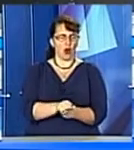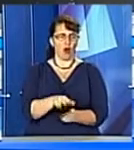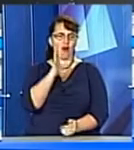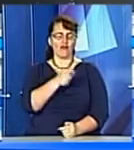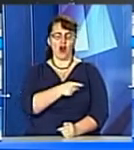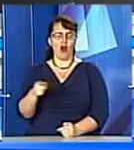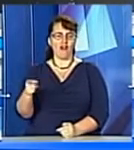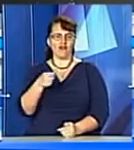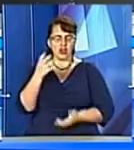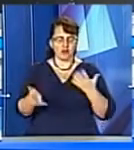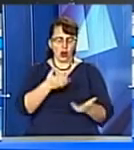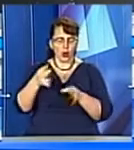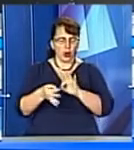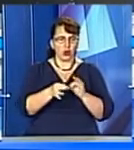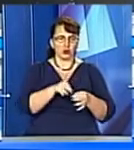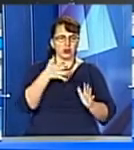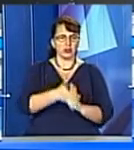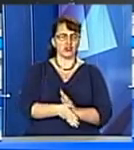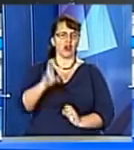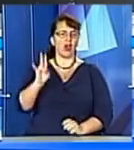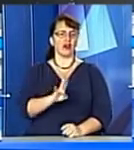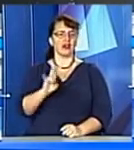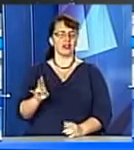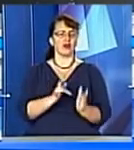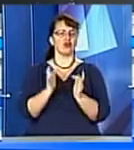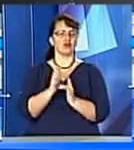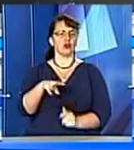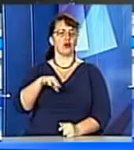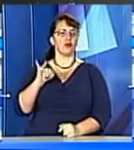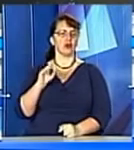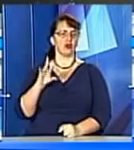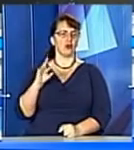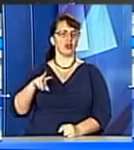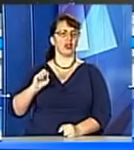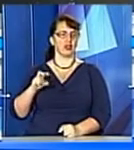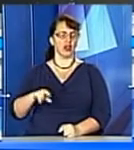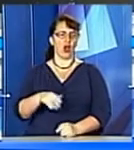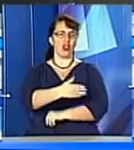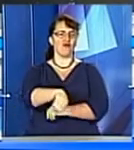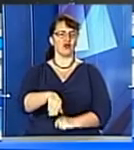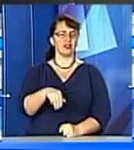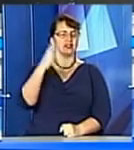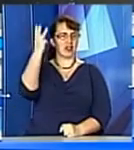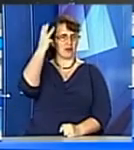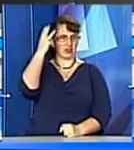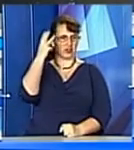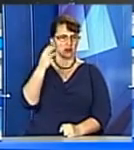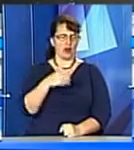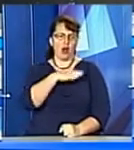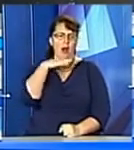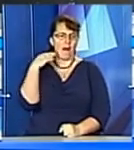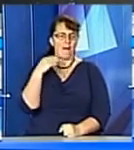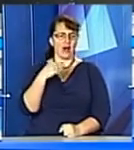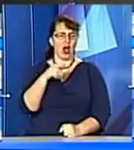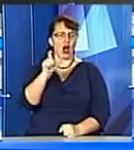з найстаріших церков міста – храму Святого Миколая, що на вулиці Богдана Хмельницького. Десятки людських кісток та ще